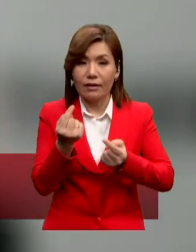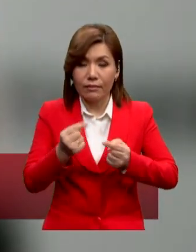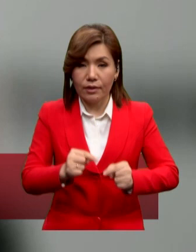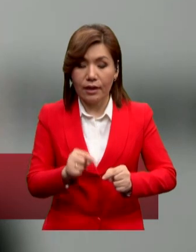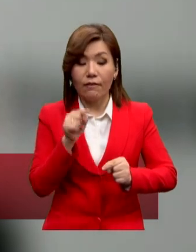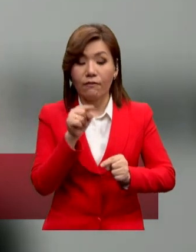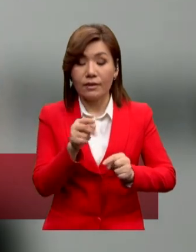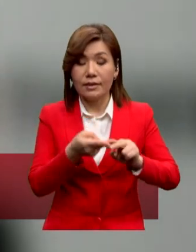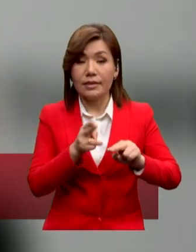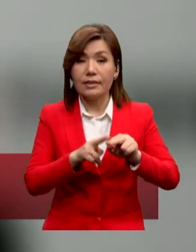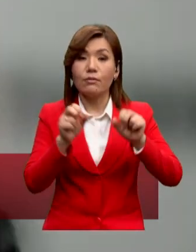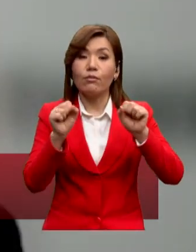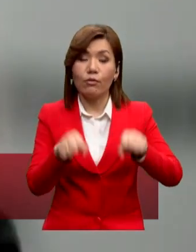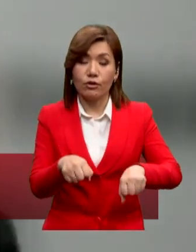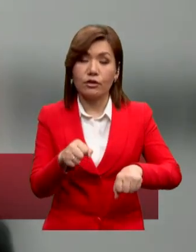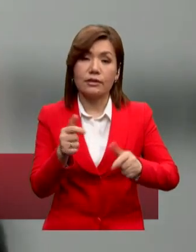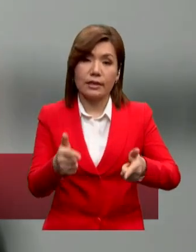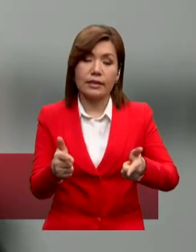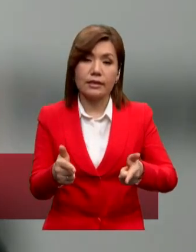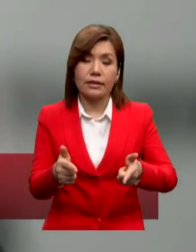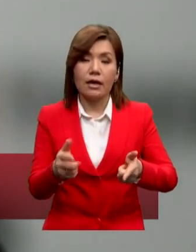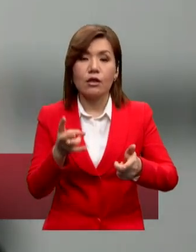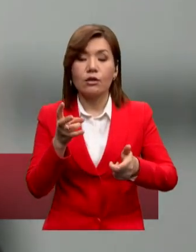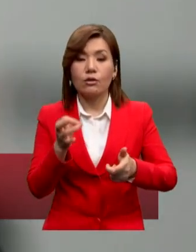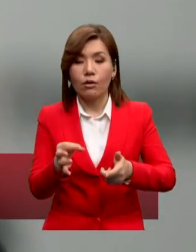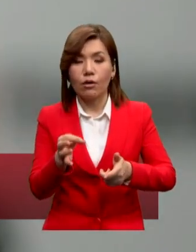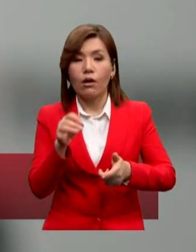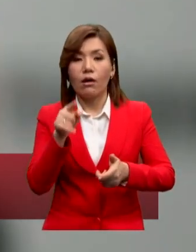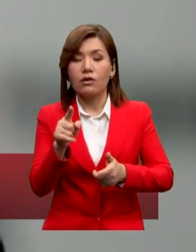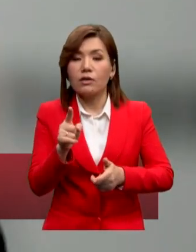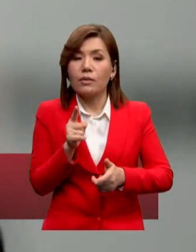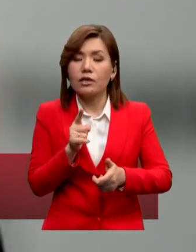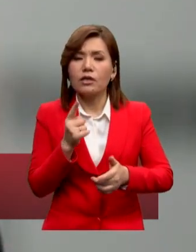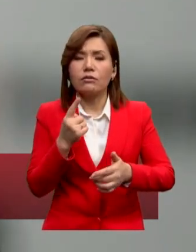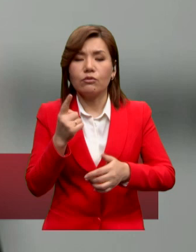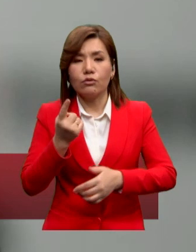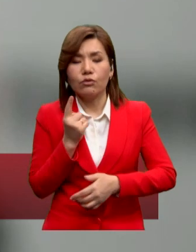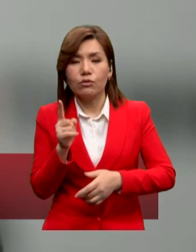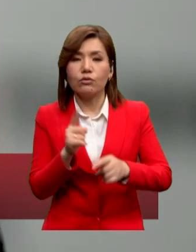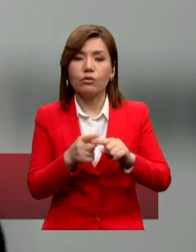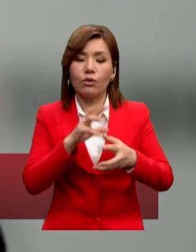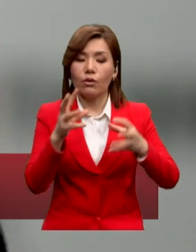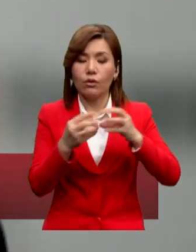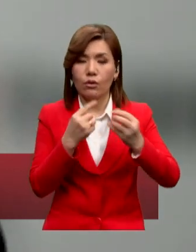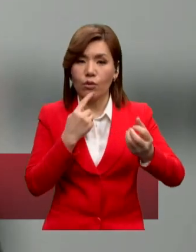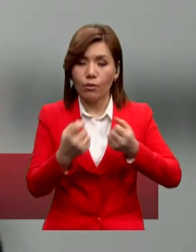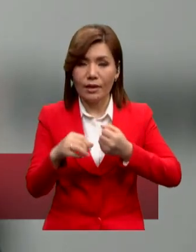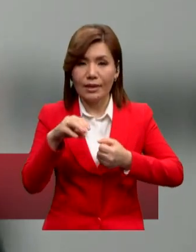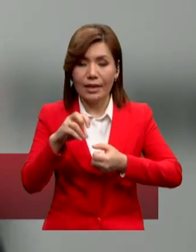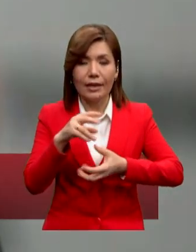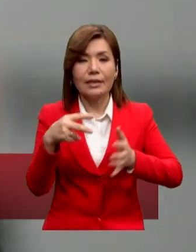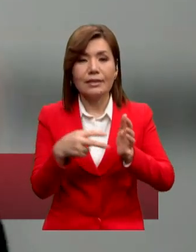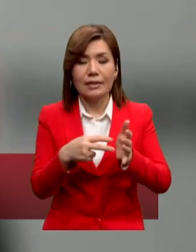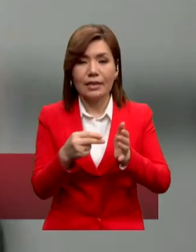Вот здесь можно еще согласиться. Но ожидать, что в результате укрепления тенге